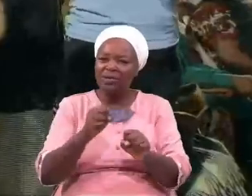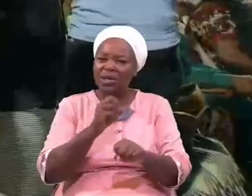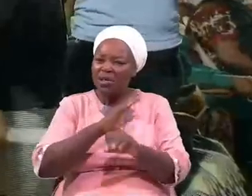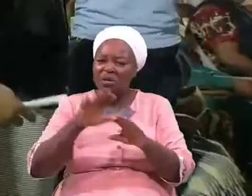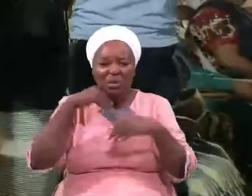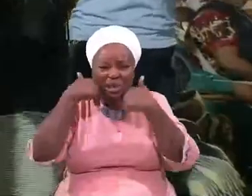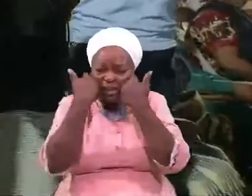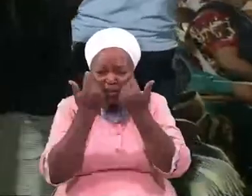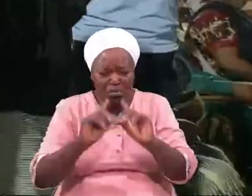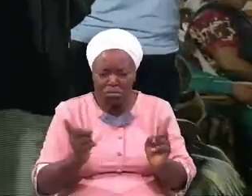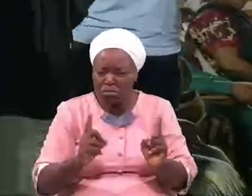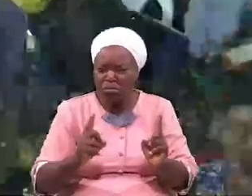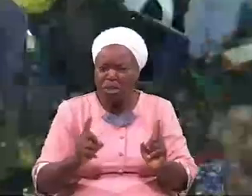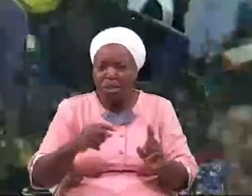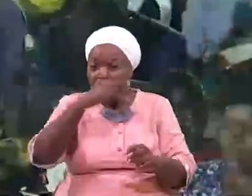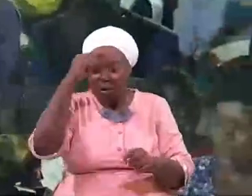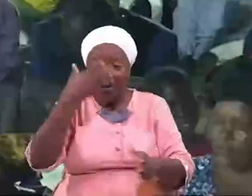maintenant.